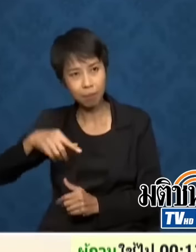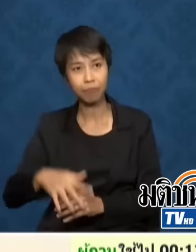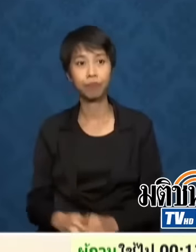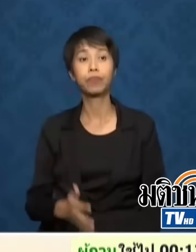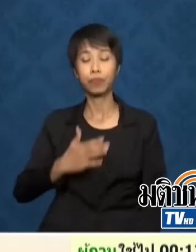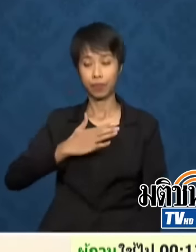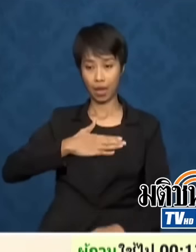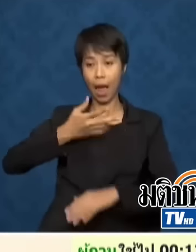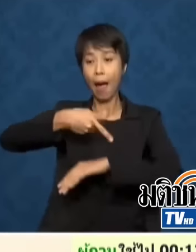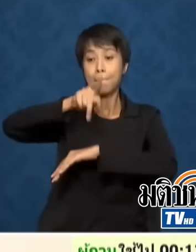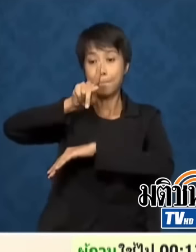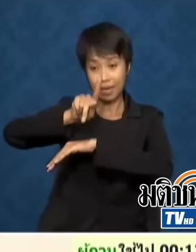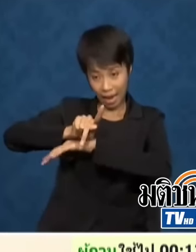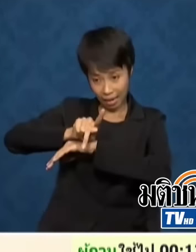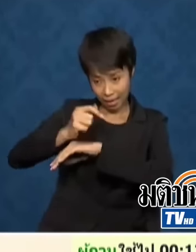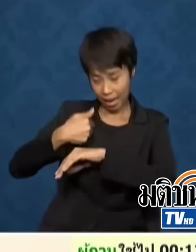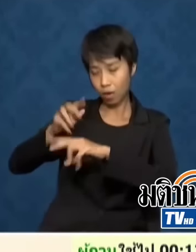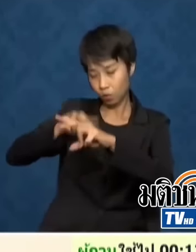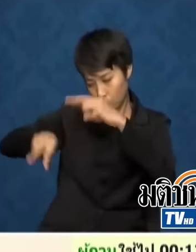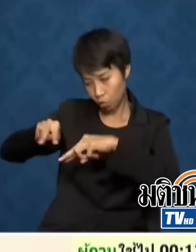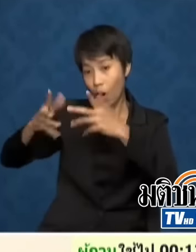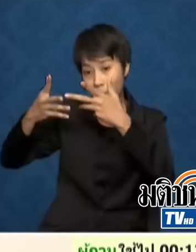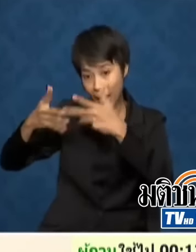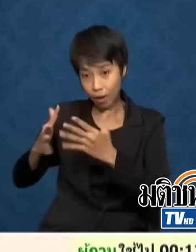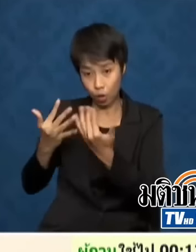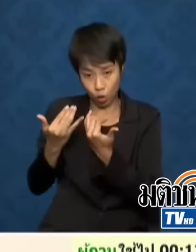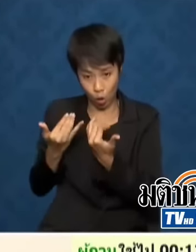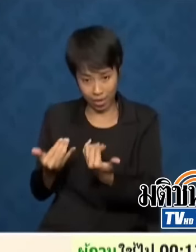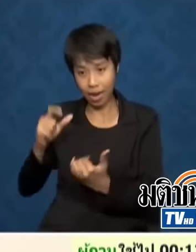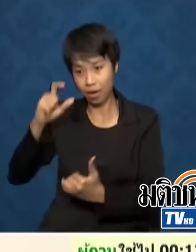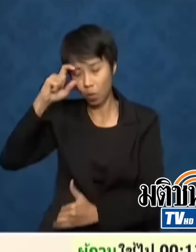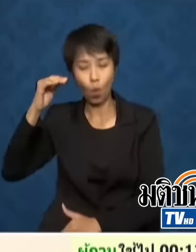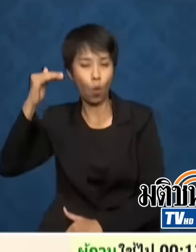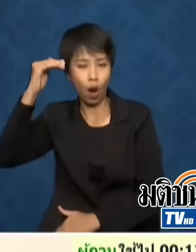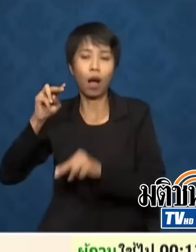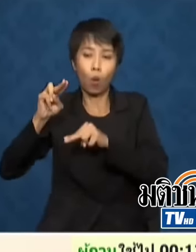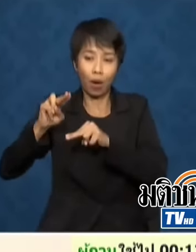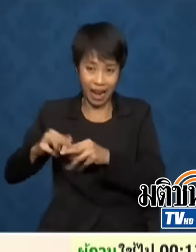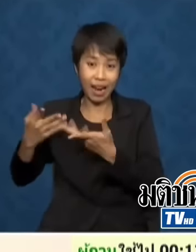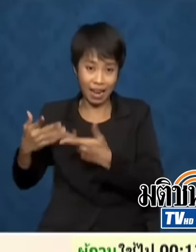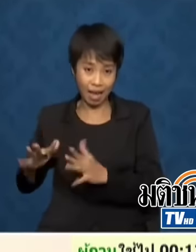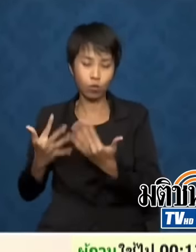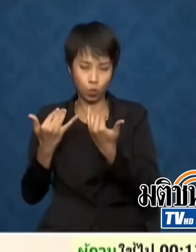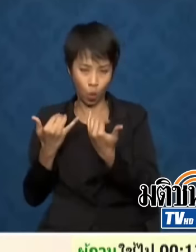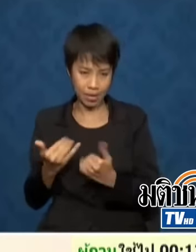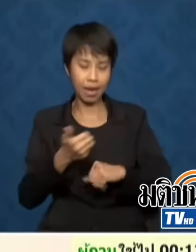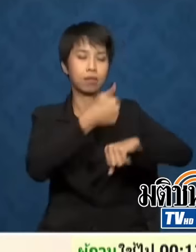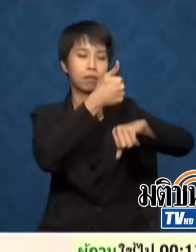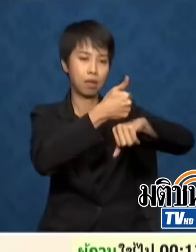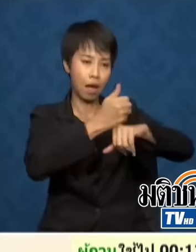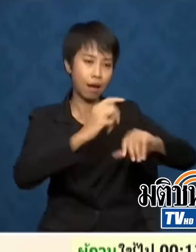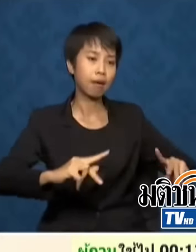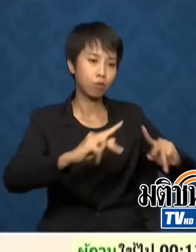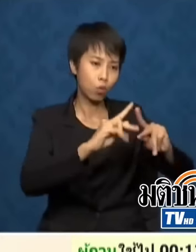ล้วแล้วก็ตอนนี้คุณรัศมีก็ได้ดังลงแล้วเชิญท่านรัฐมนตรีว่าการกระทรวงจำตอบครับ